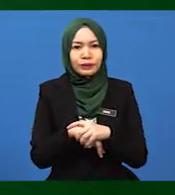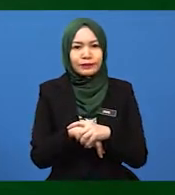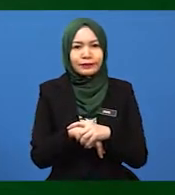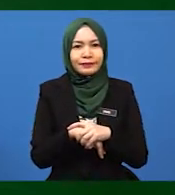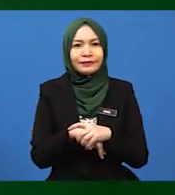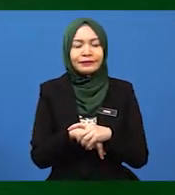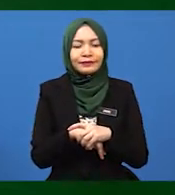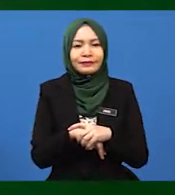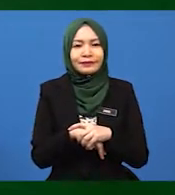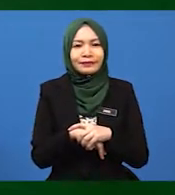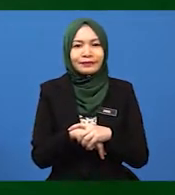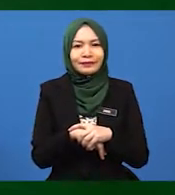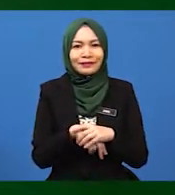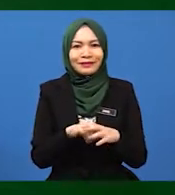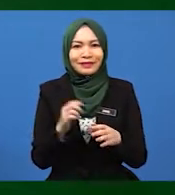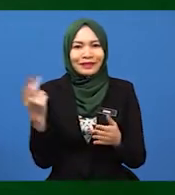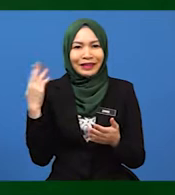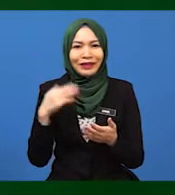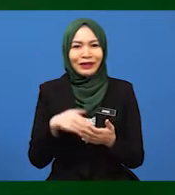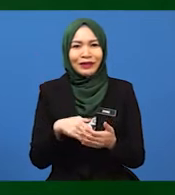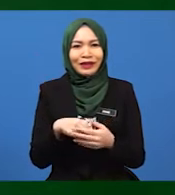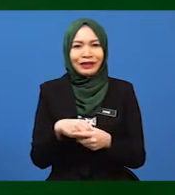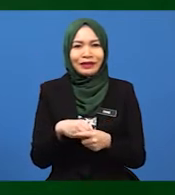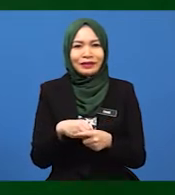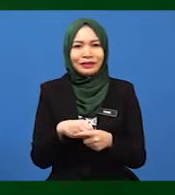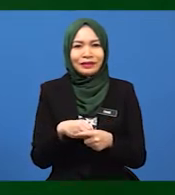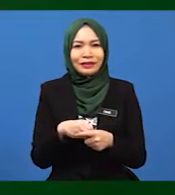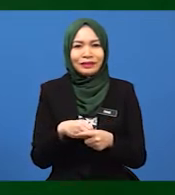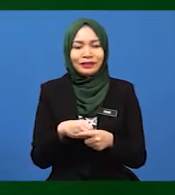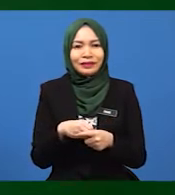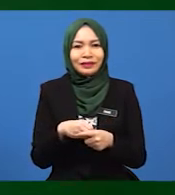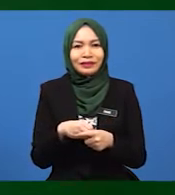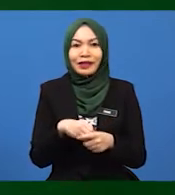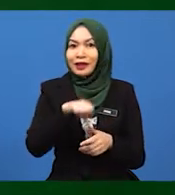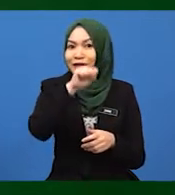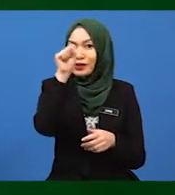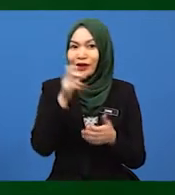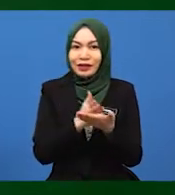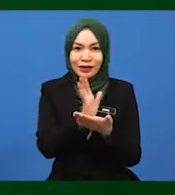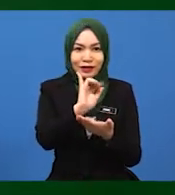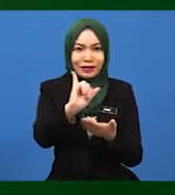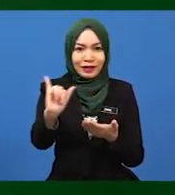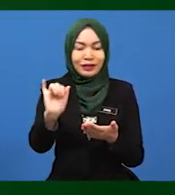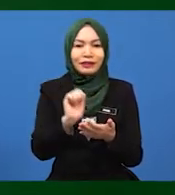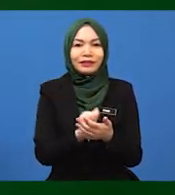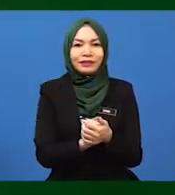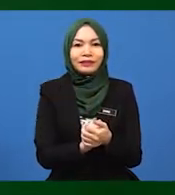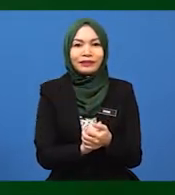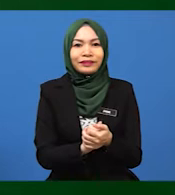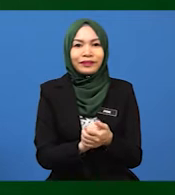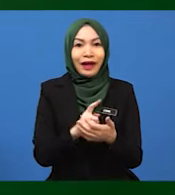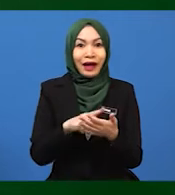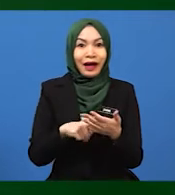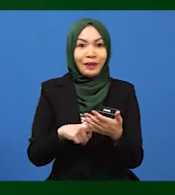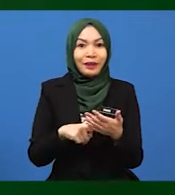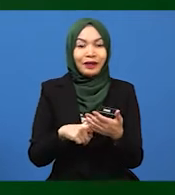Jangan berlari, nanti jatuh. Lihat soalan berikut. Apakah jawapan yang